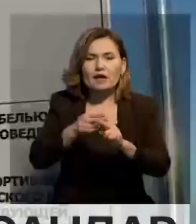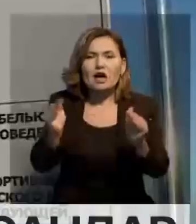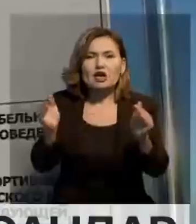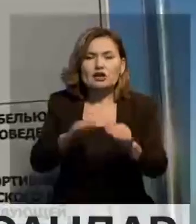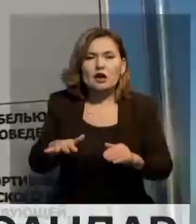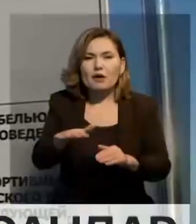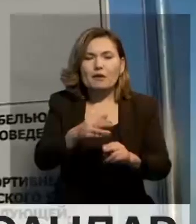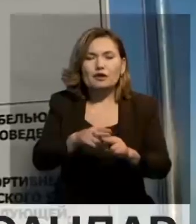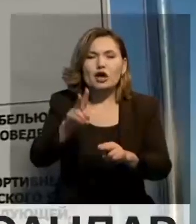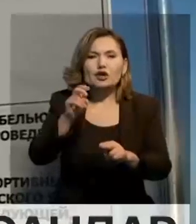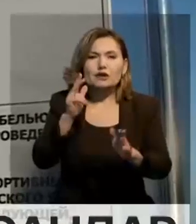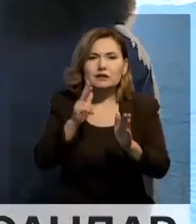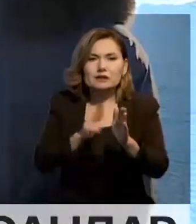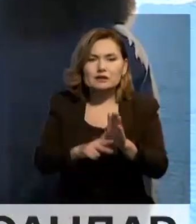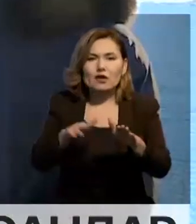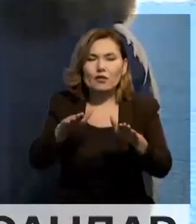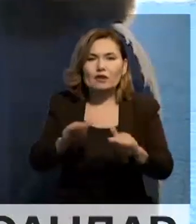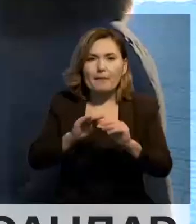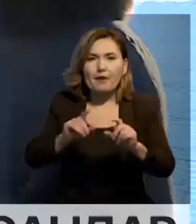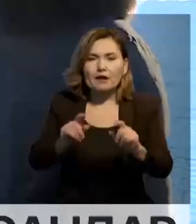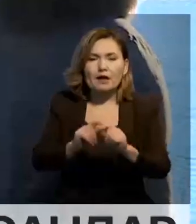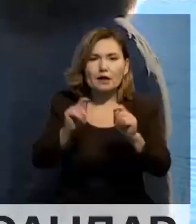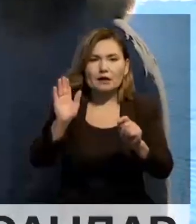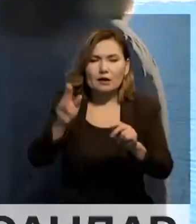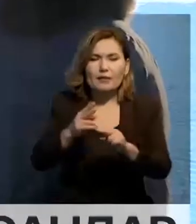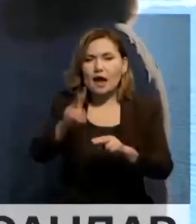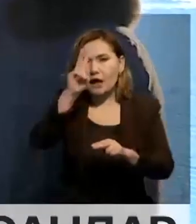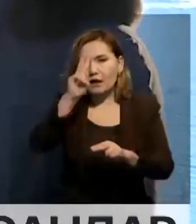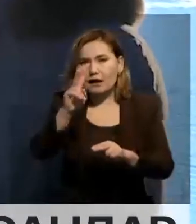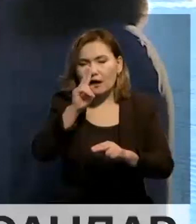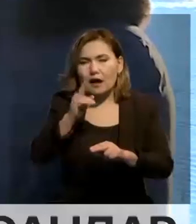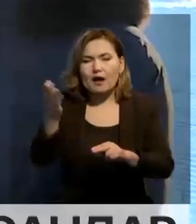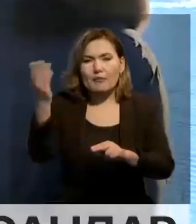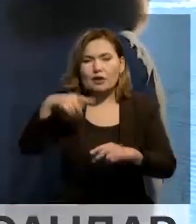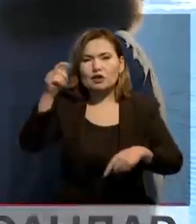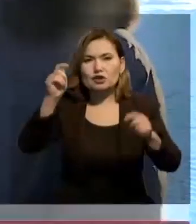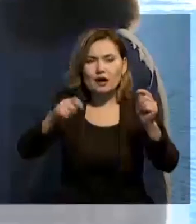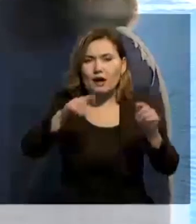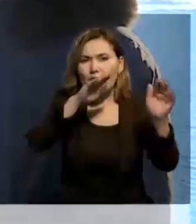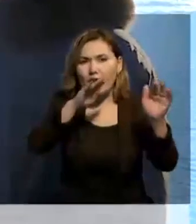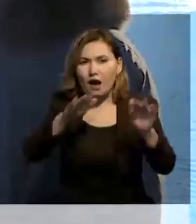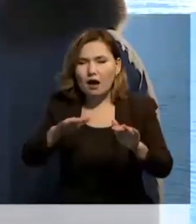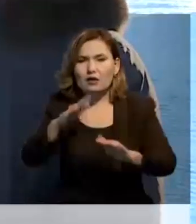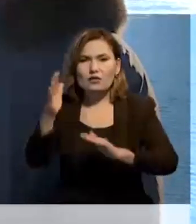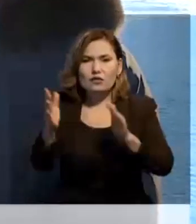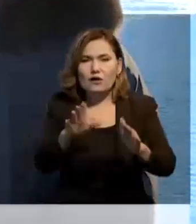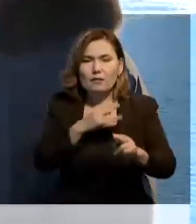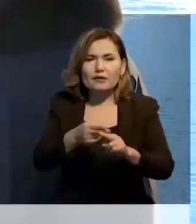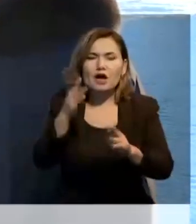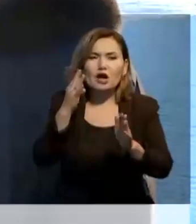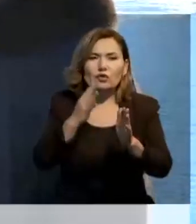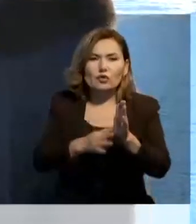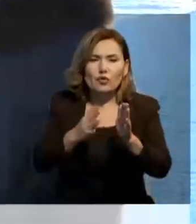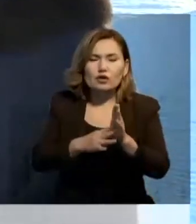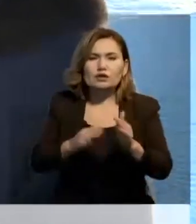ауданда 280 орындық балабақша салынады. 2 ай бұрын осы аумақта толасы жаңбыр, одан қар жауды. 91 үйдің 12-сінің ауласына ғана